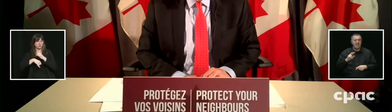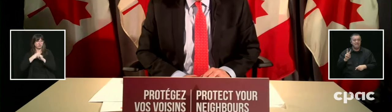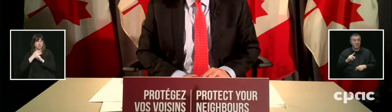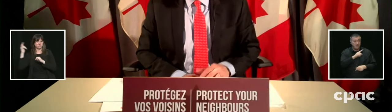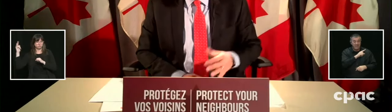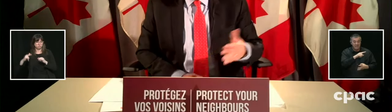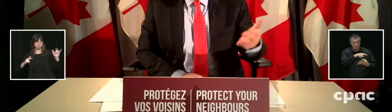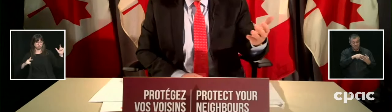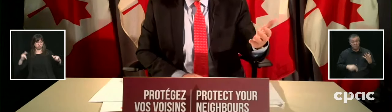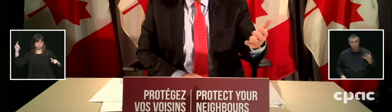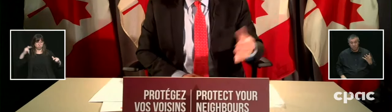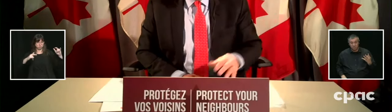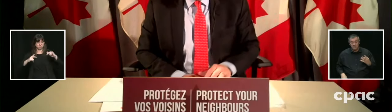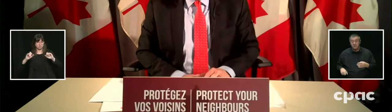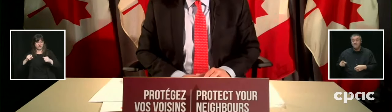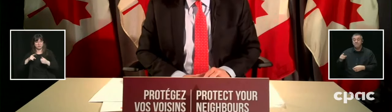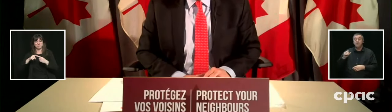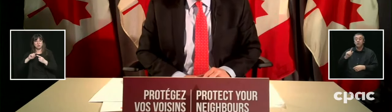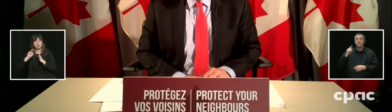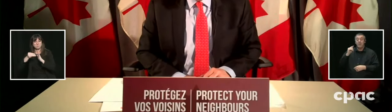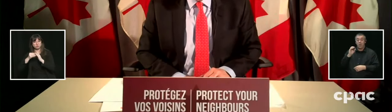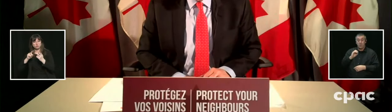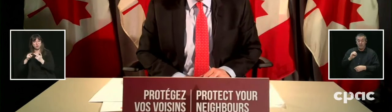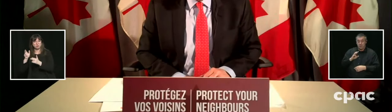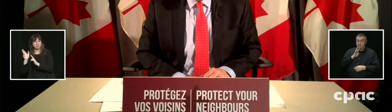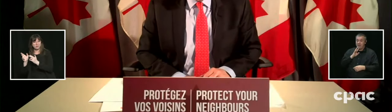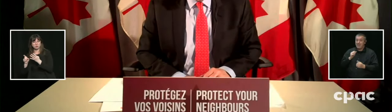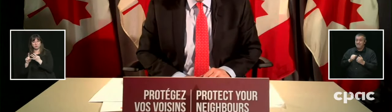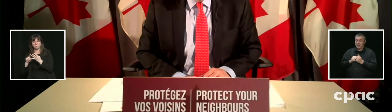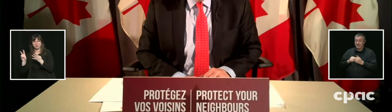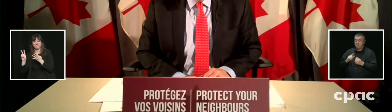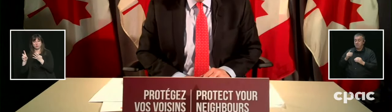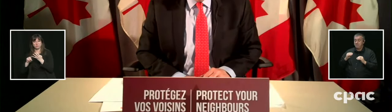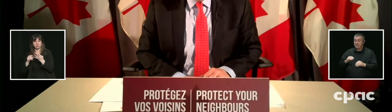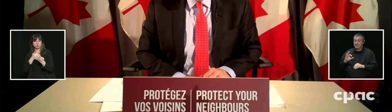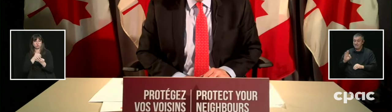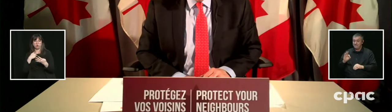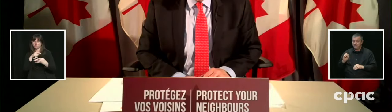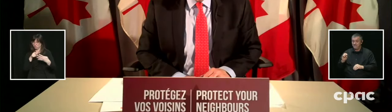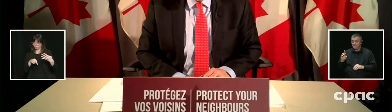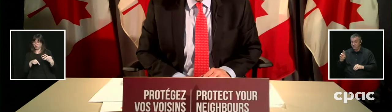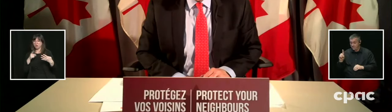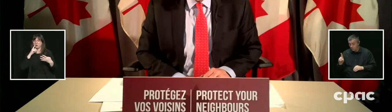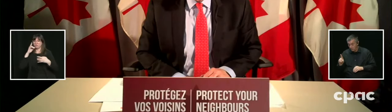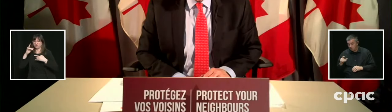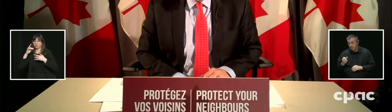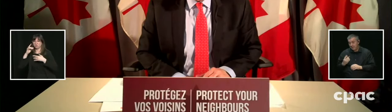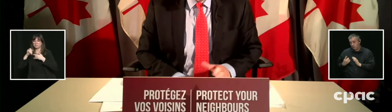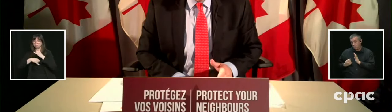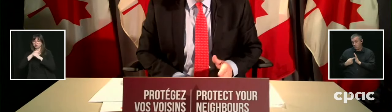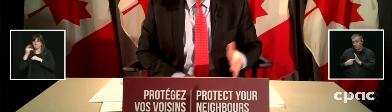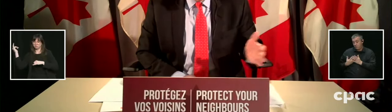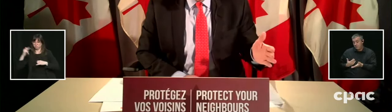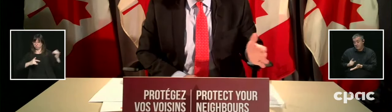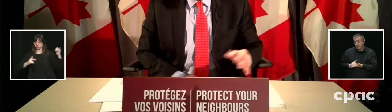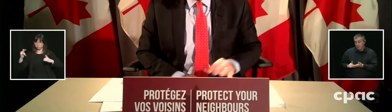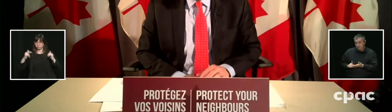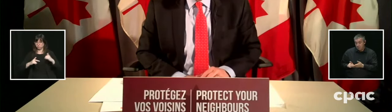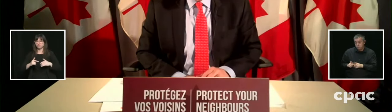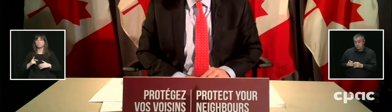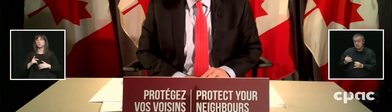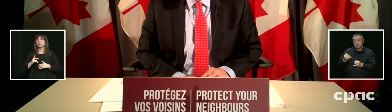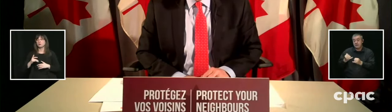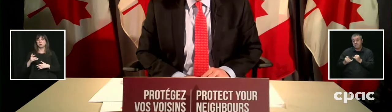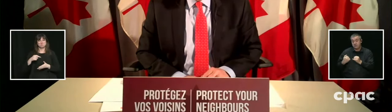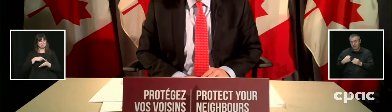Vancouver. Le gouvernement de l'Ontario, j'ai parlé avec le premier ministre Ford, à quelques reprises cette semaine et en fin de